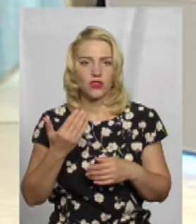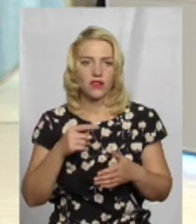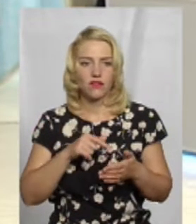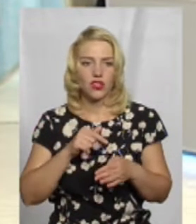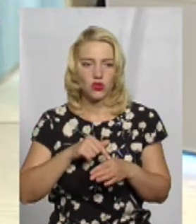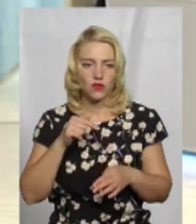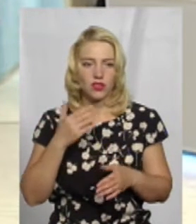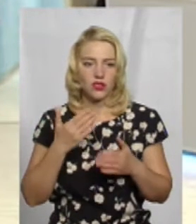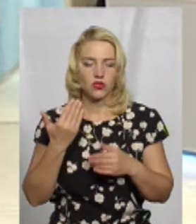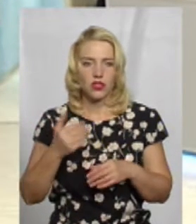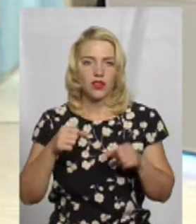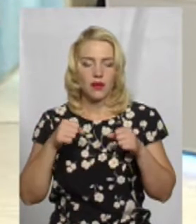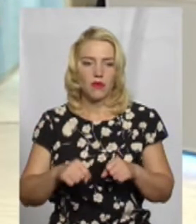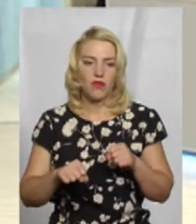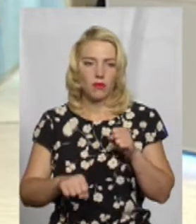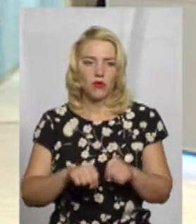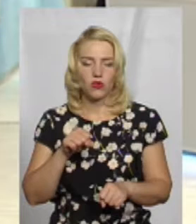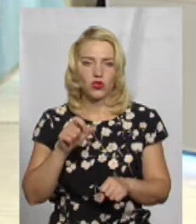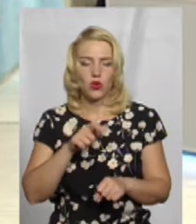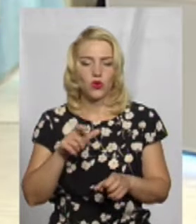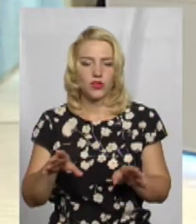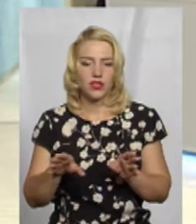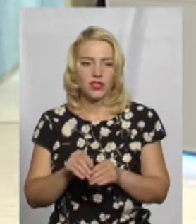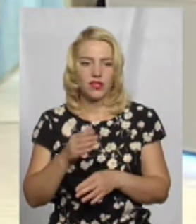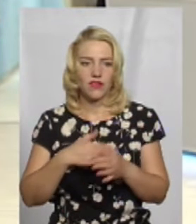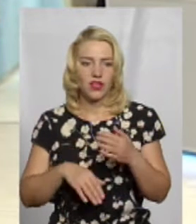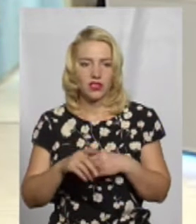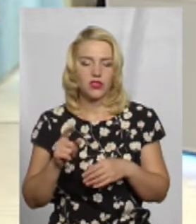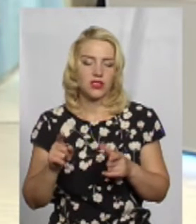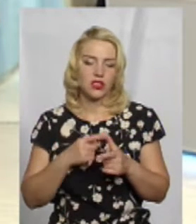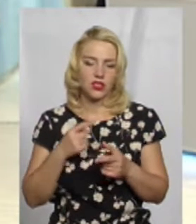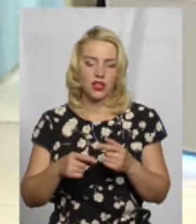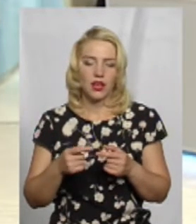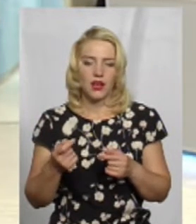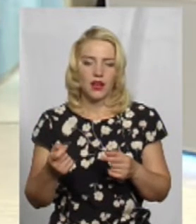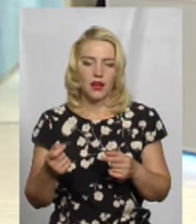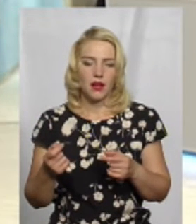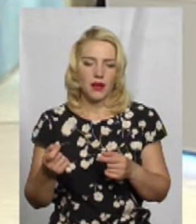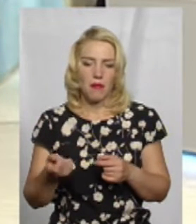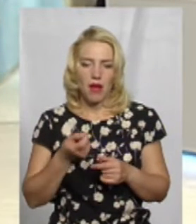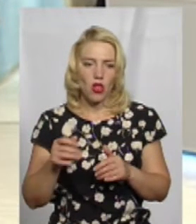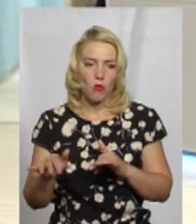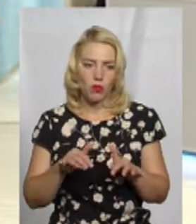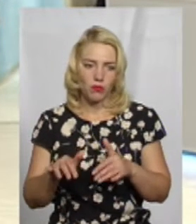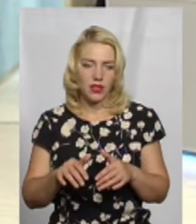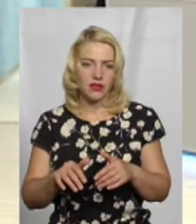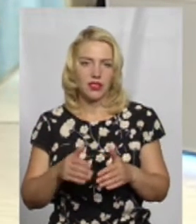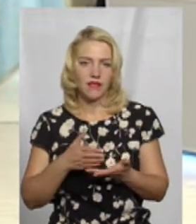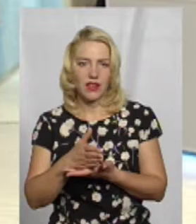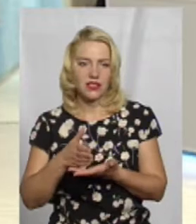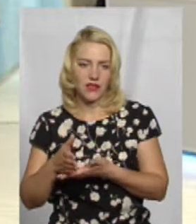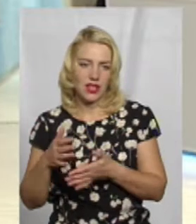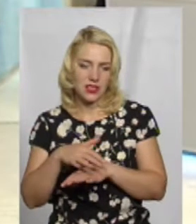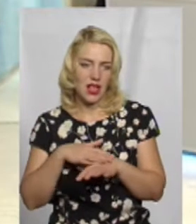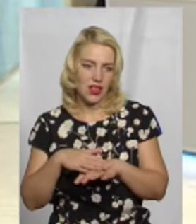відчувають, що їхні права порушуються, люди з інвалідністю, чи маломобільні верстви населення. Будь